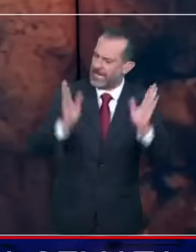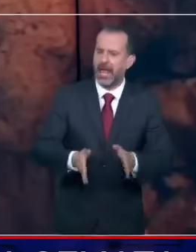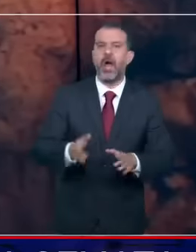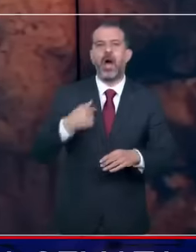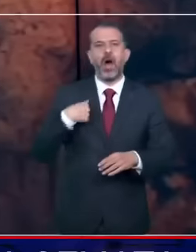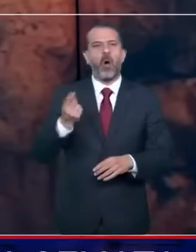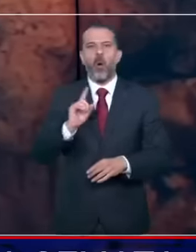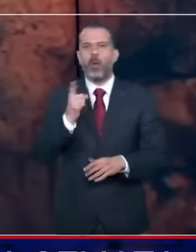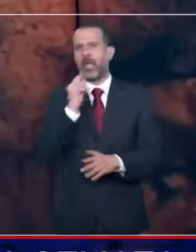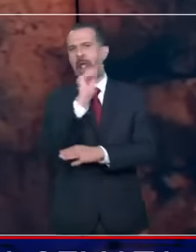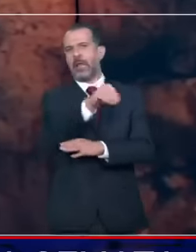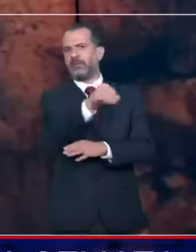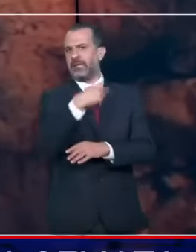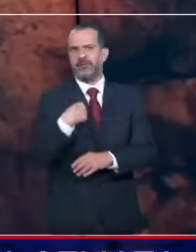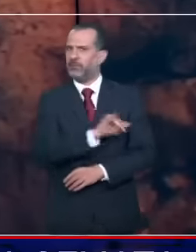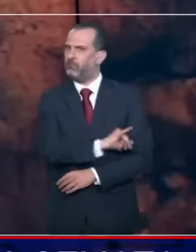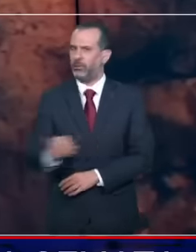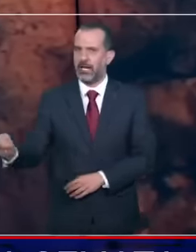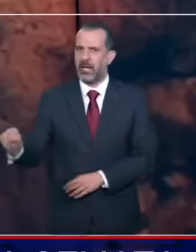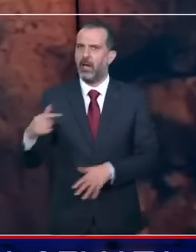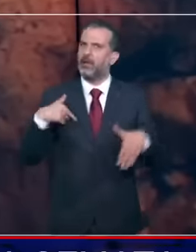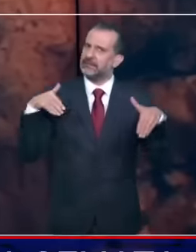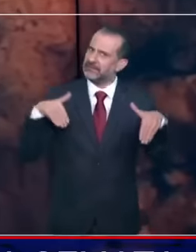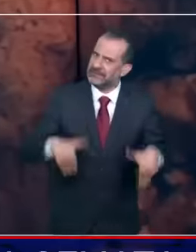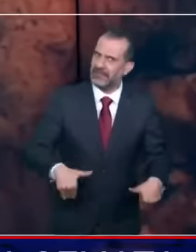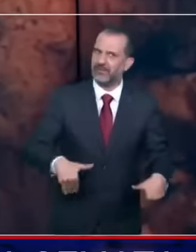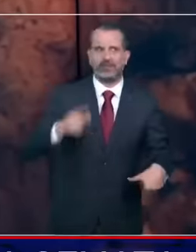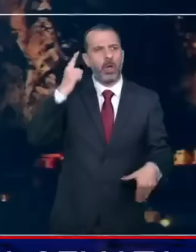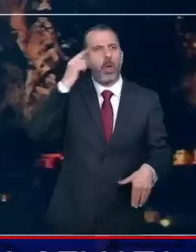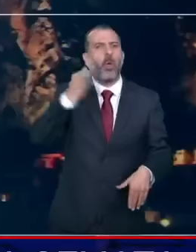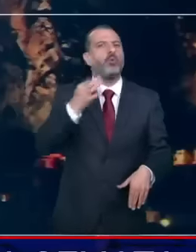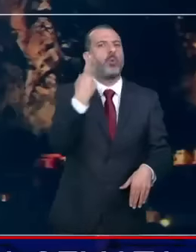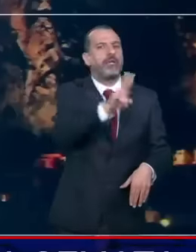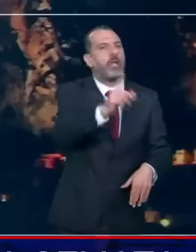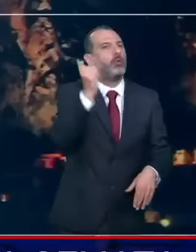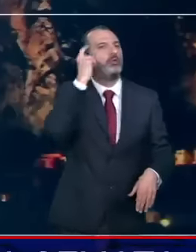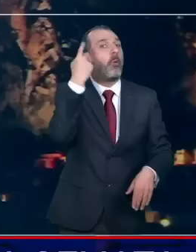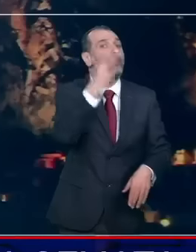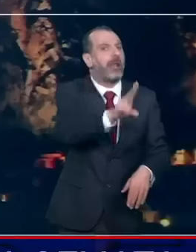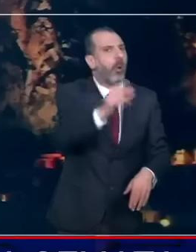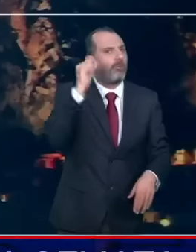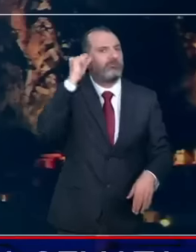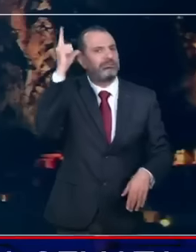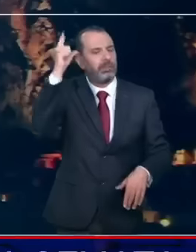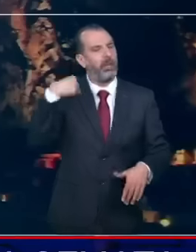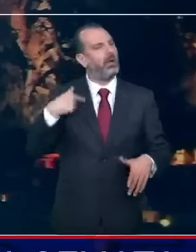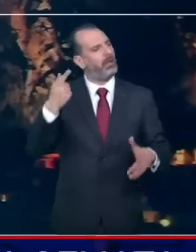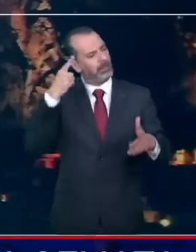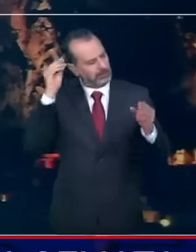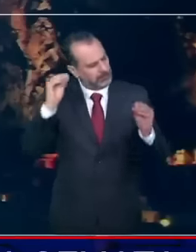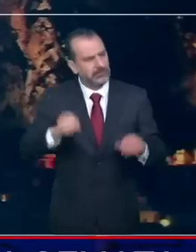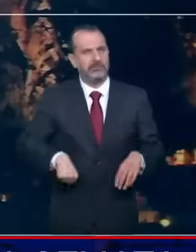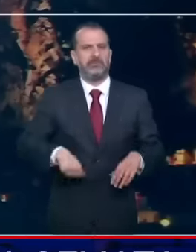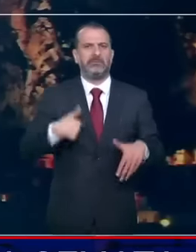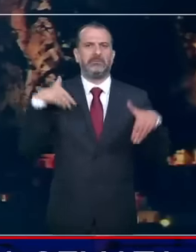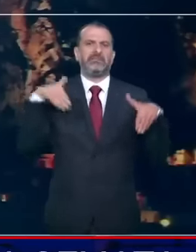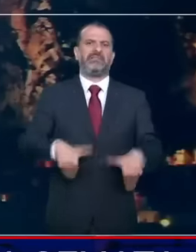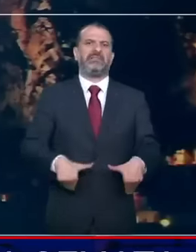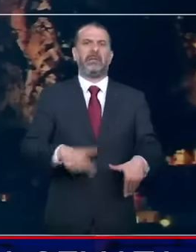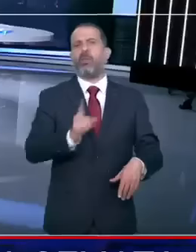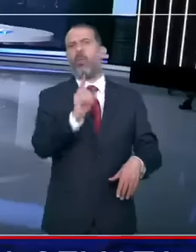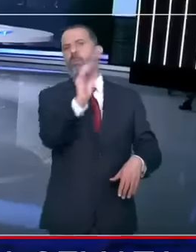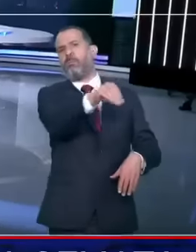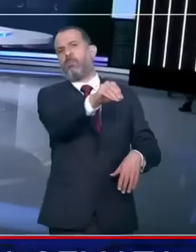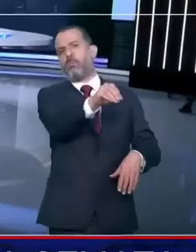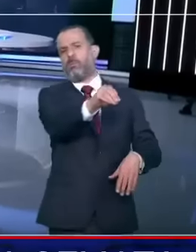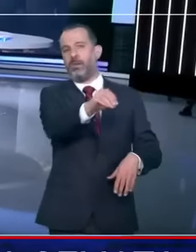σας εργαλειοποίησαμε. Σεβαστήκαμε την νοημοσύνη σας. Σας είπαμε την αλήθεια. Η Νέα Δημοκρατία και ο κύριος Μητσοτάκης